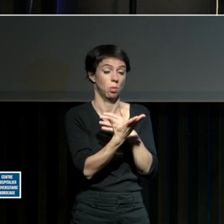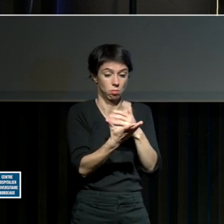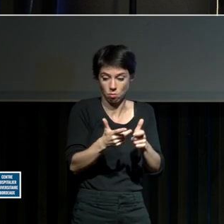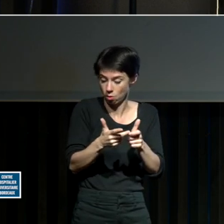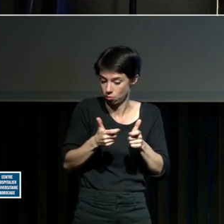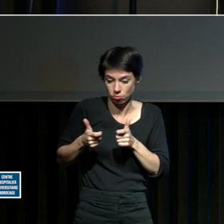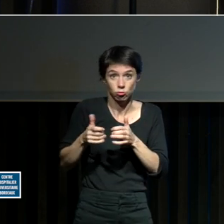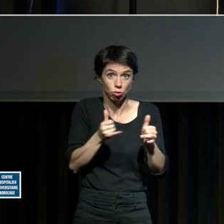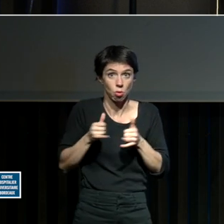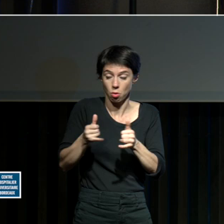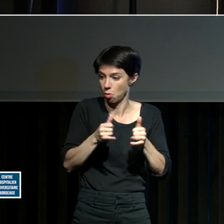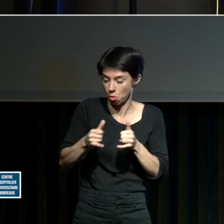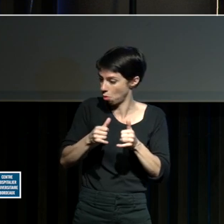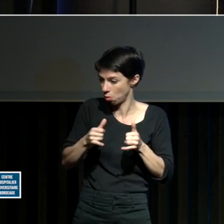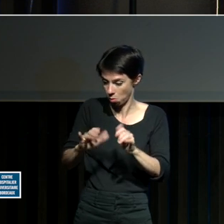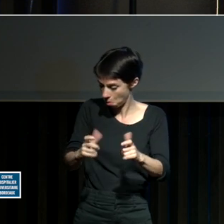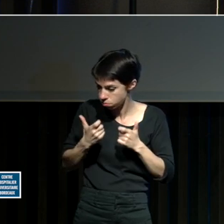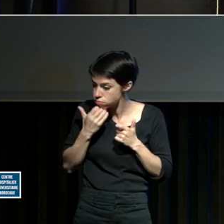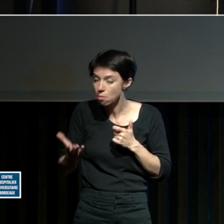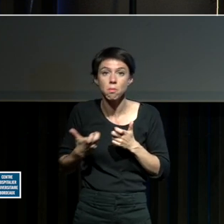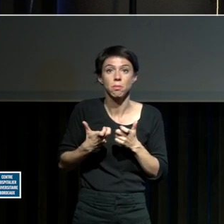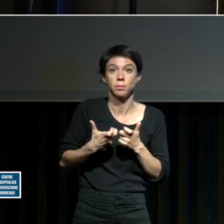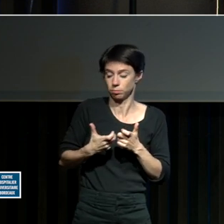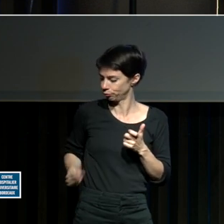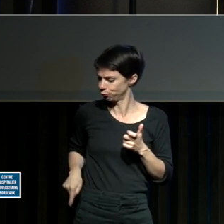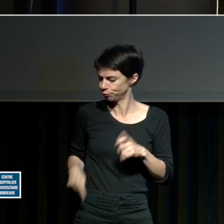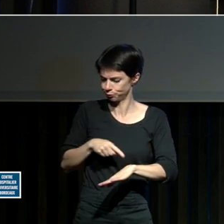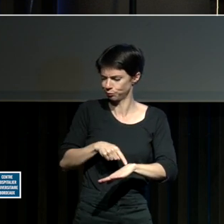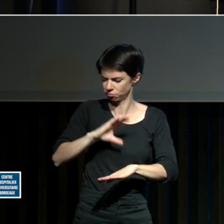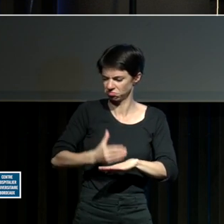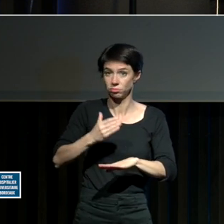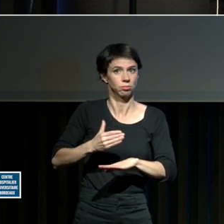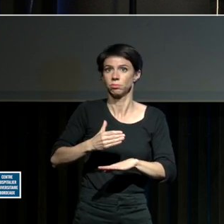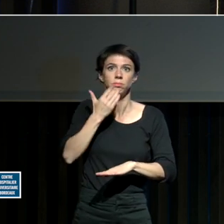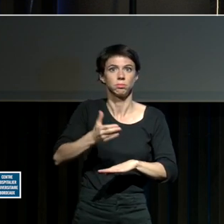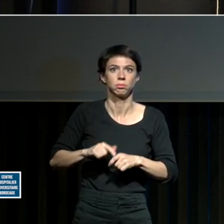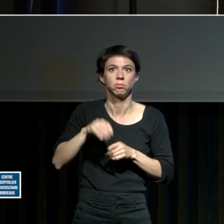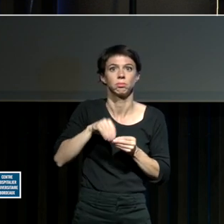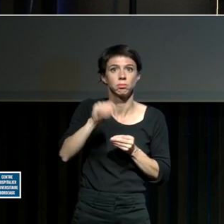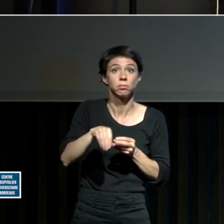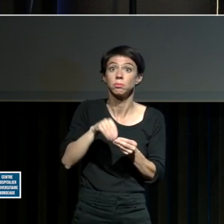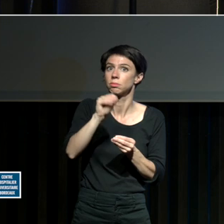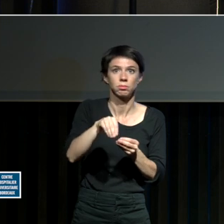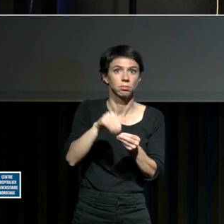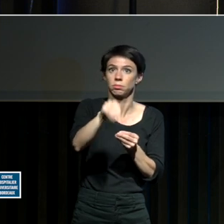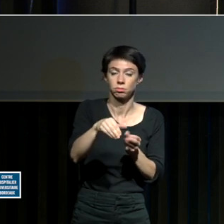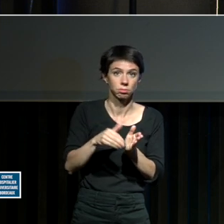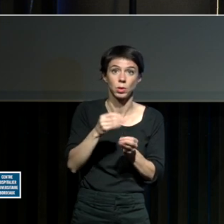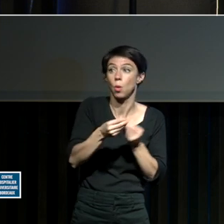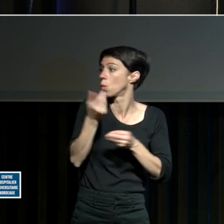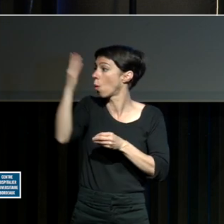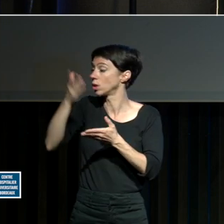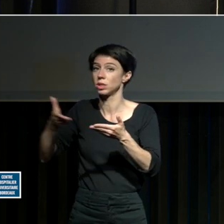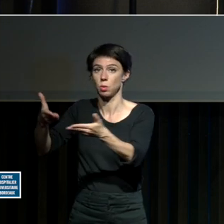va finalement s'exprimer par le fait de jouer plus longtemps que prévu, de ne pouvoir s'empêcher de jouer dans certaines situations,